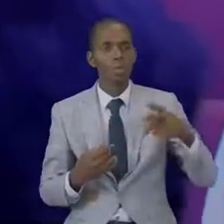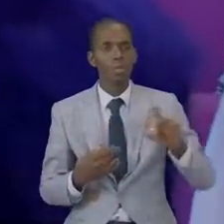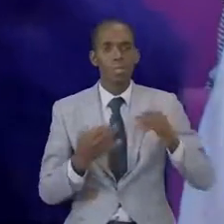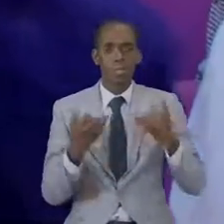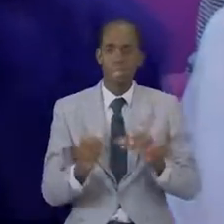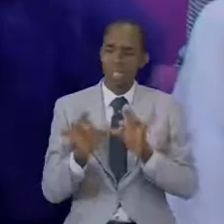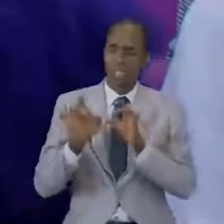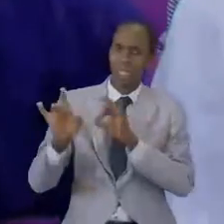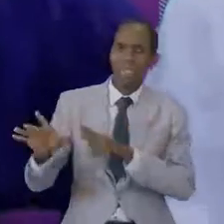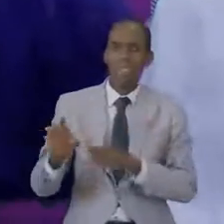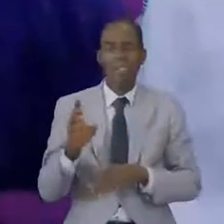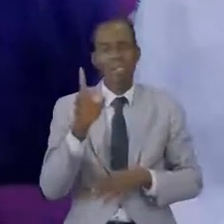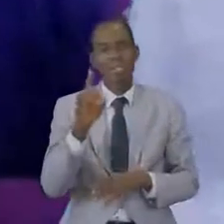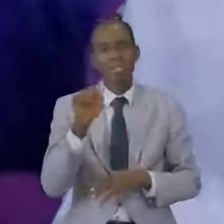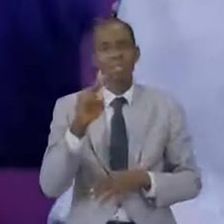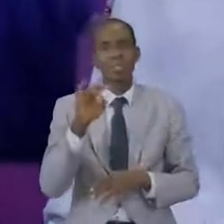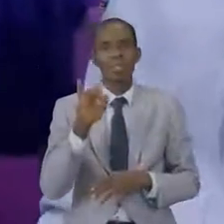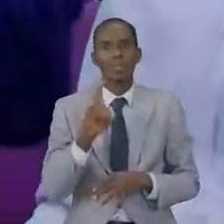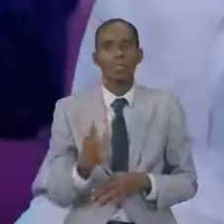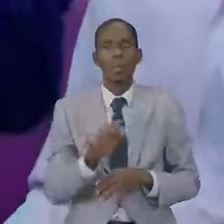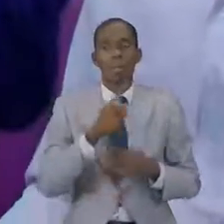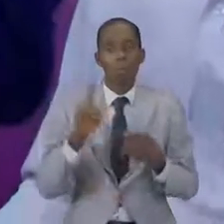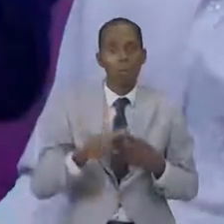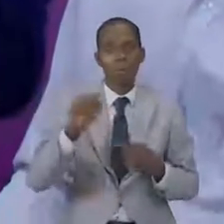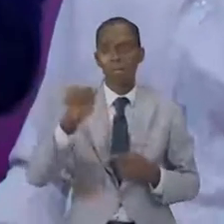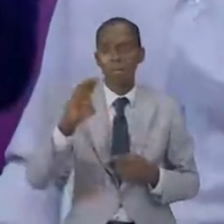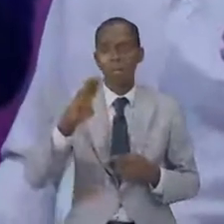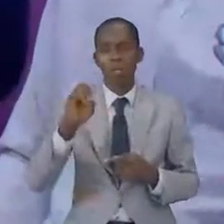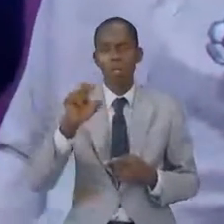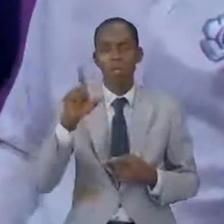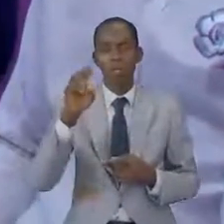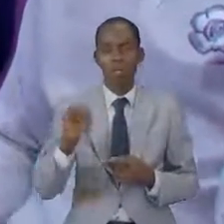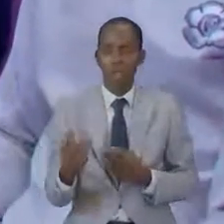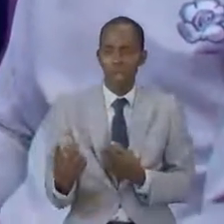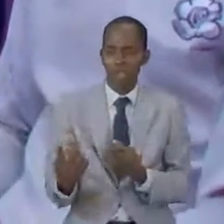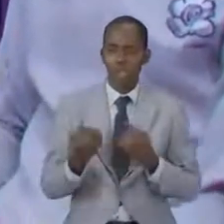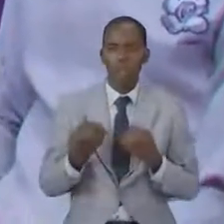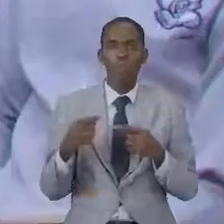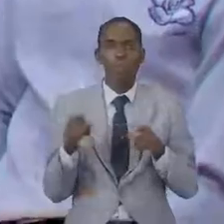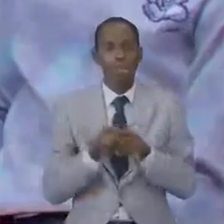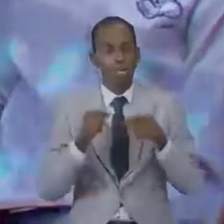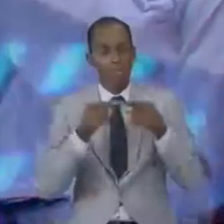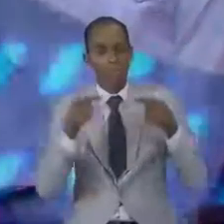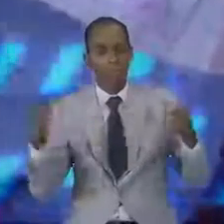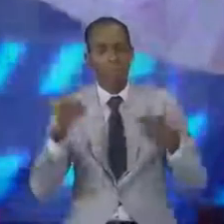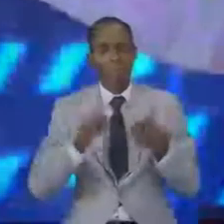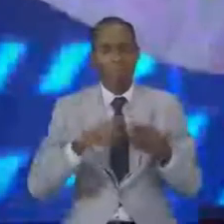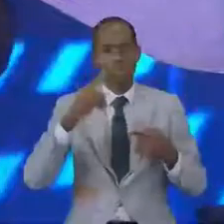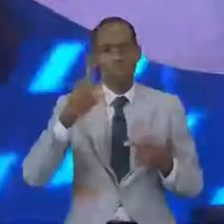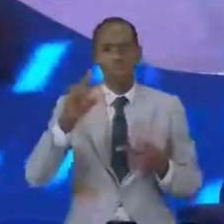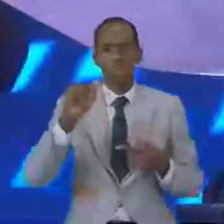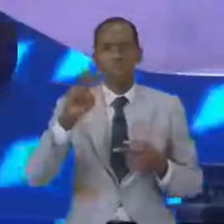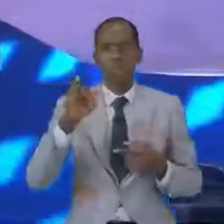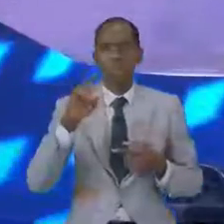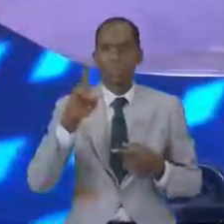maintenant maintenant lorsque Absalom est venu comme un rival lorsque assalam a